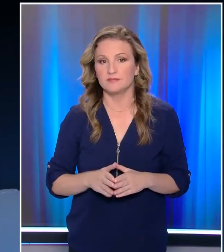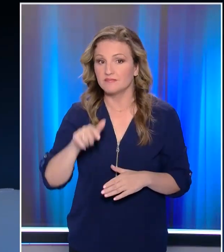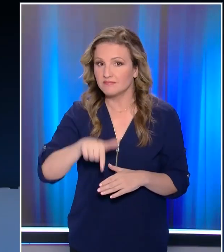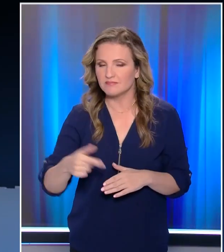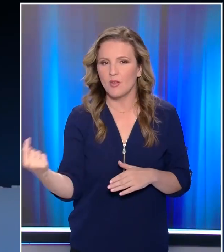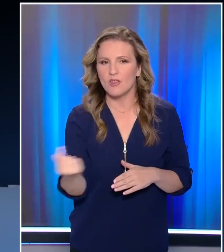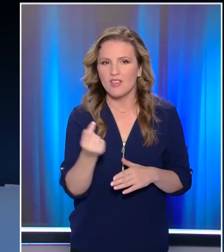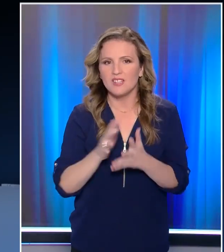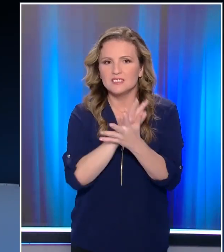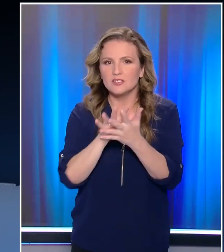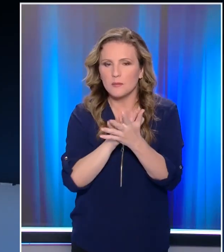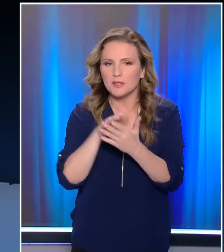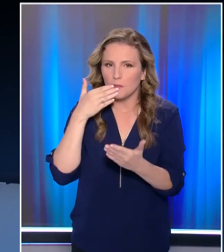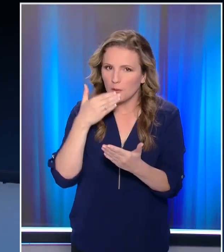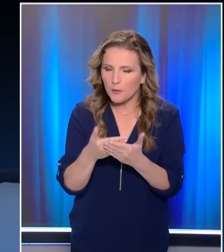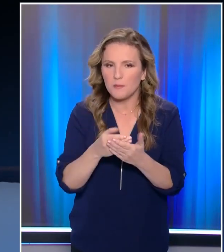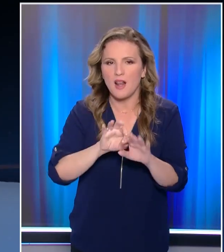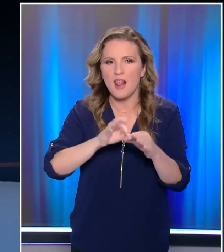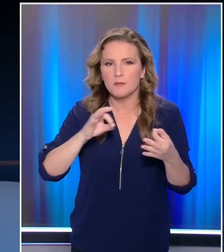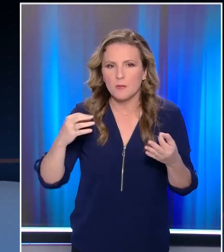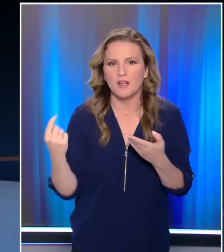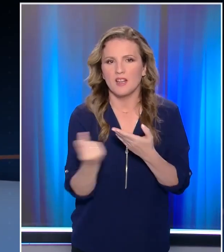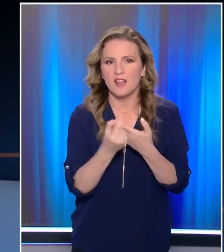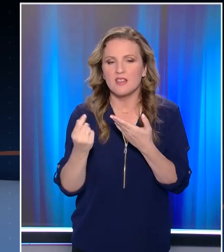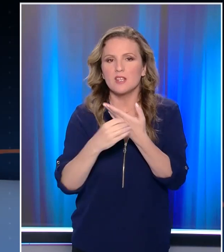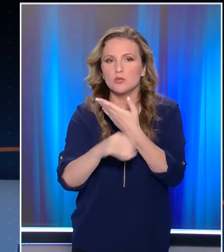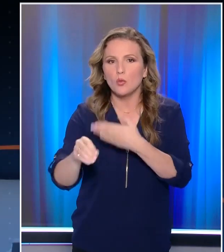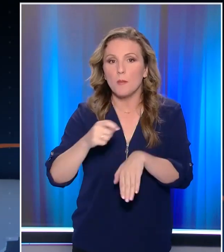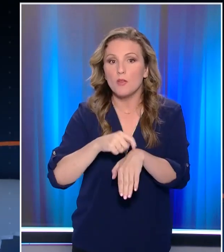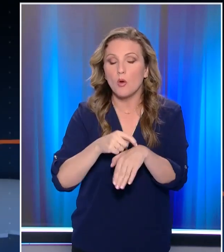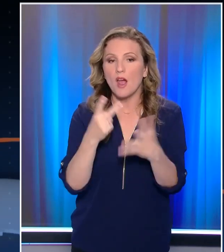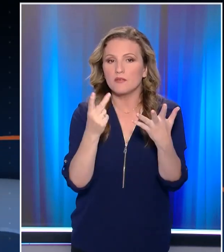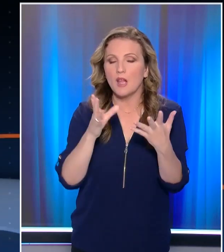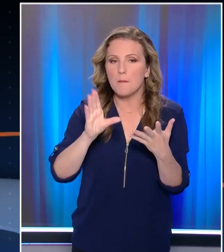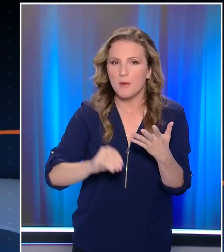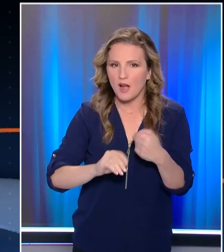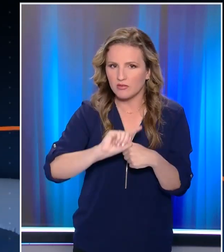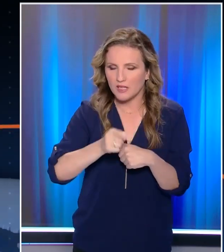Στο σημείο αυτό, το δελτίο μας ολοκληρώθηκε. Όλη η επικαιρότητα αναλυτικά στο κεντρικό δελτίο